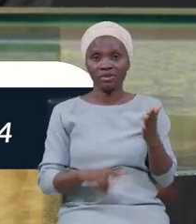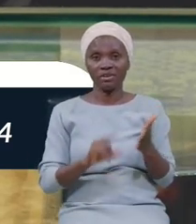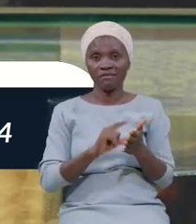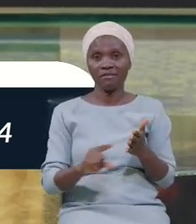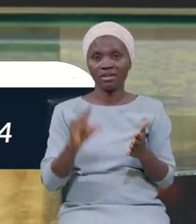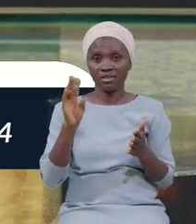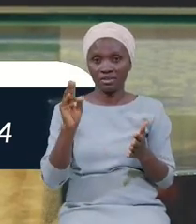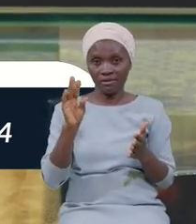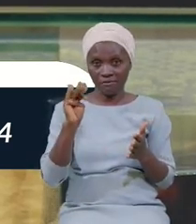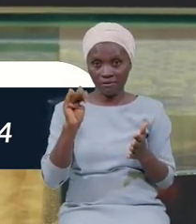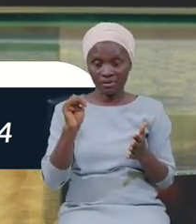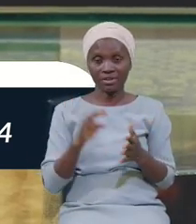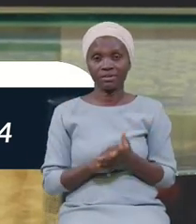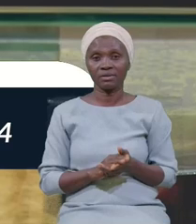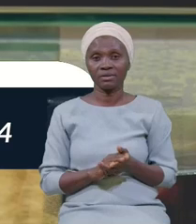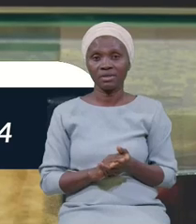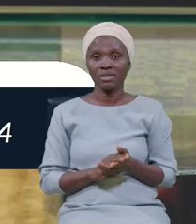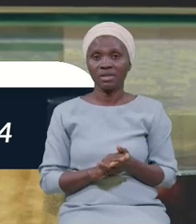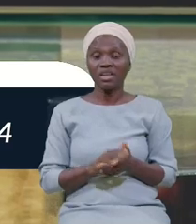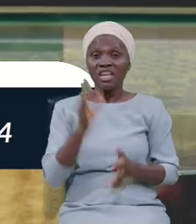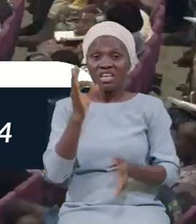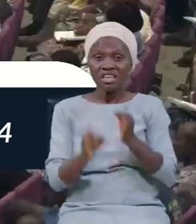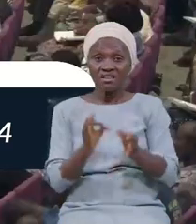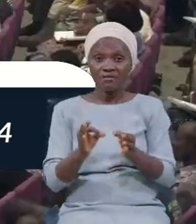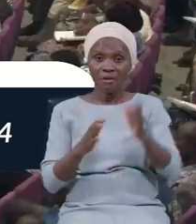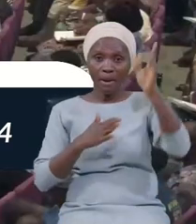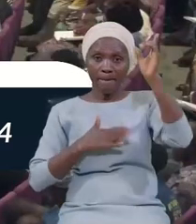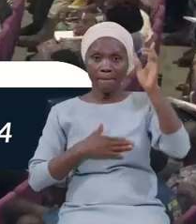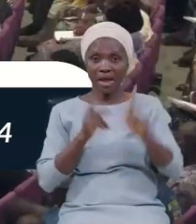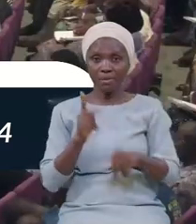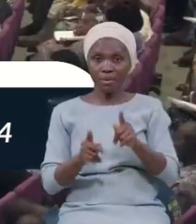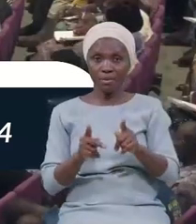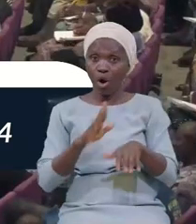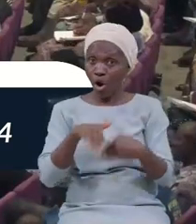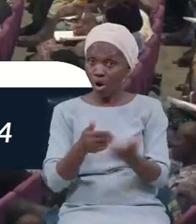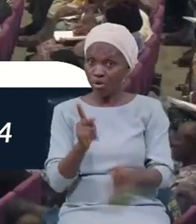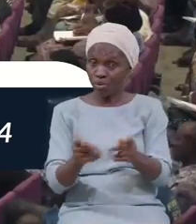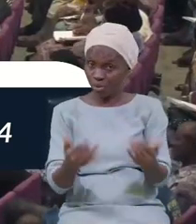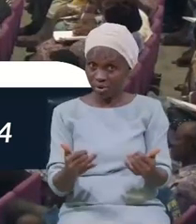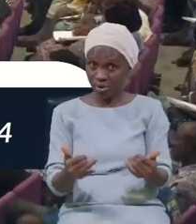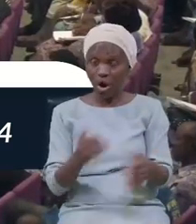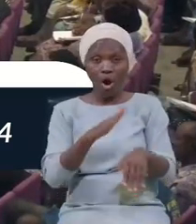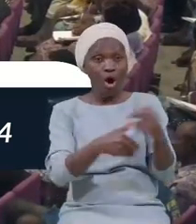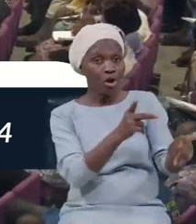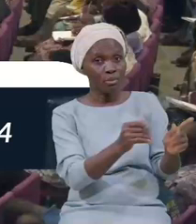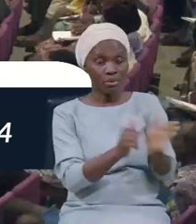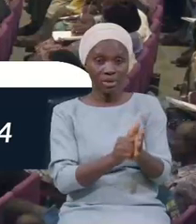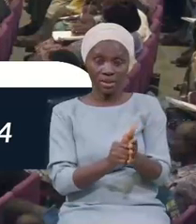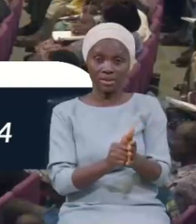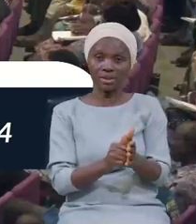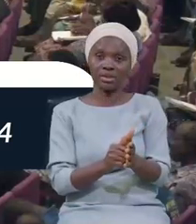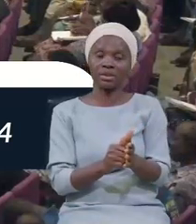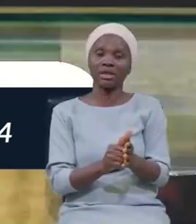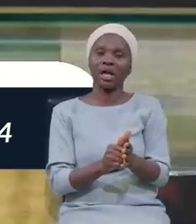14 qui dit « Si mon peuple, tout le peuple maintenant, si mon peuple, tout le peuple qui professe appartenir au